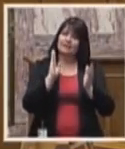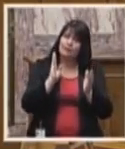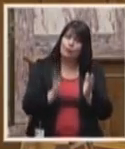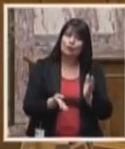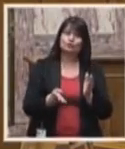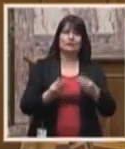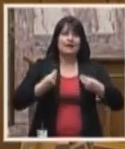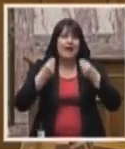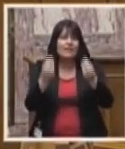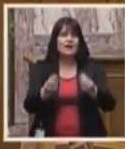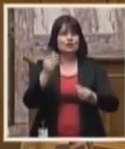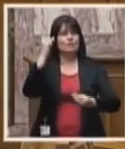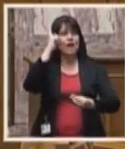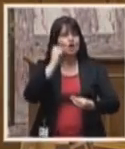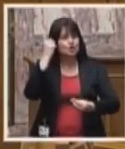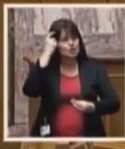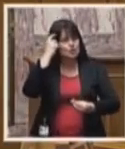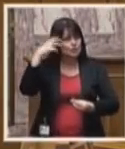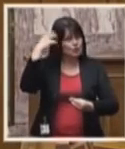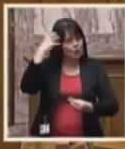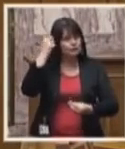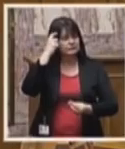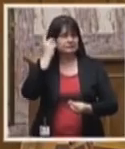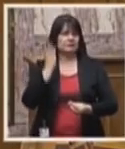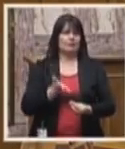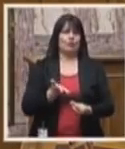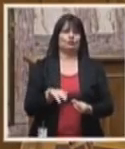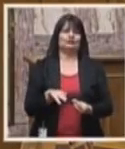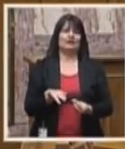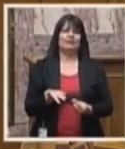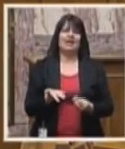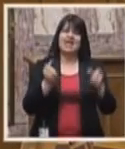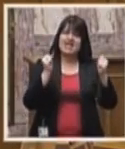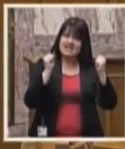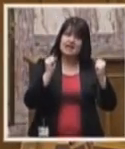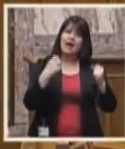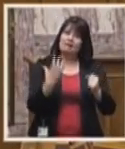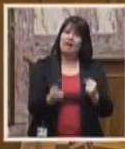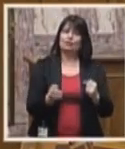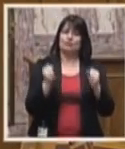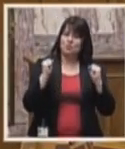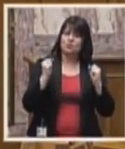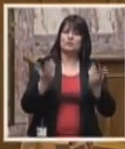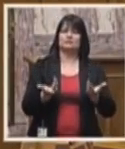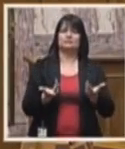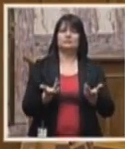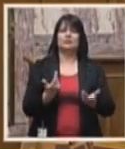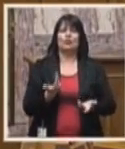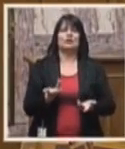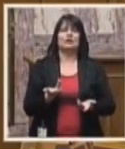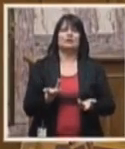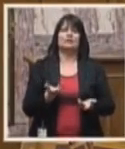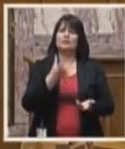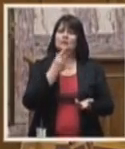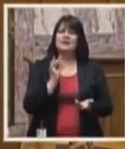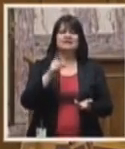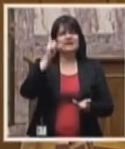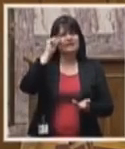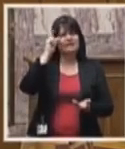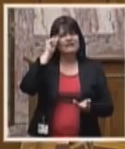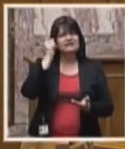γνώση και να εξάγουμε και την υπηρεσίες υγείας αντί να εισάγουμε, να εξάγουμε φοιτητές